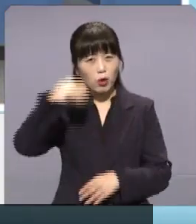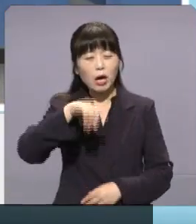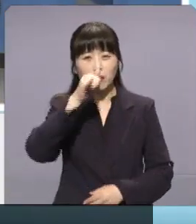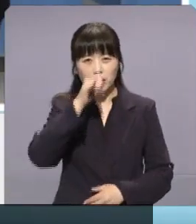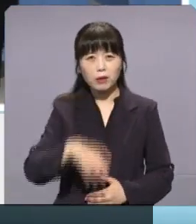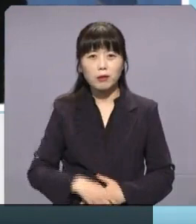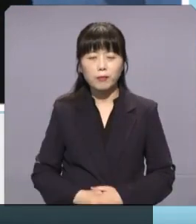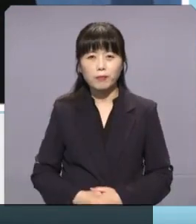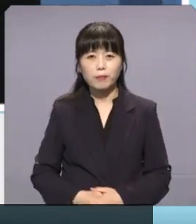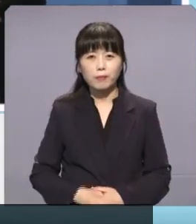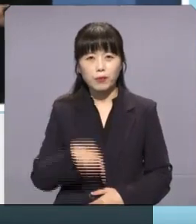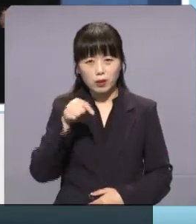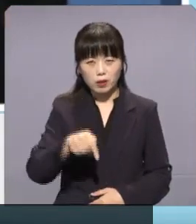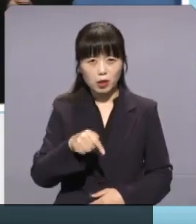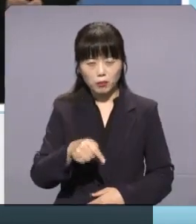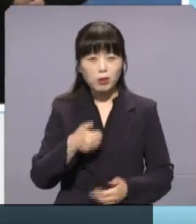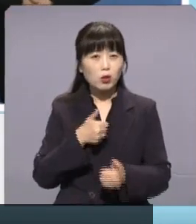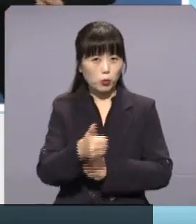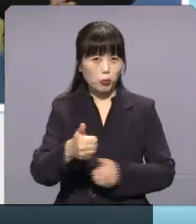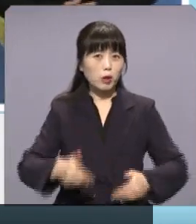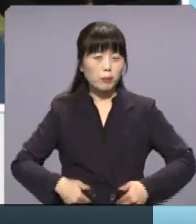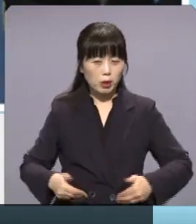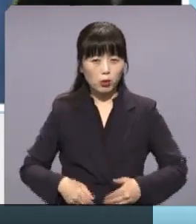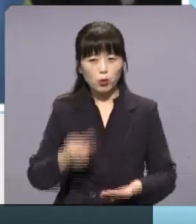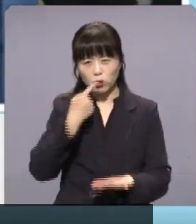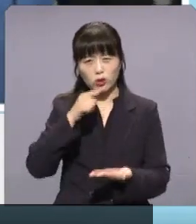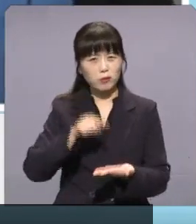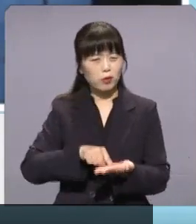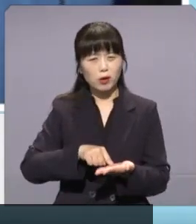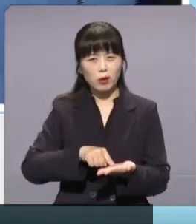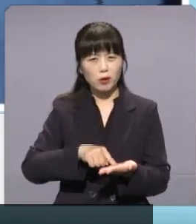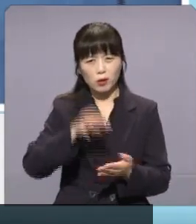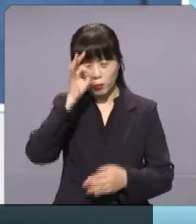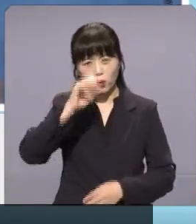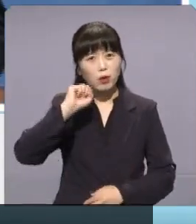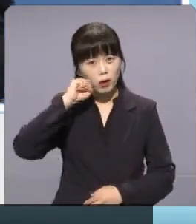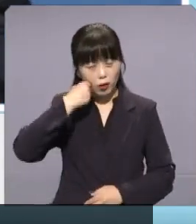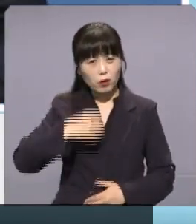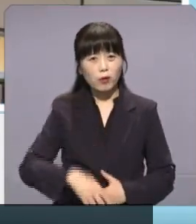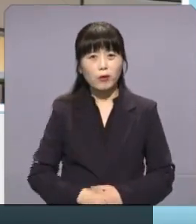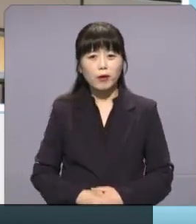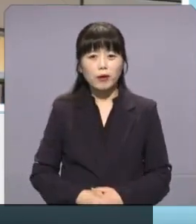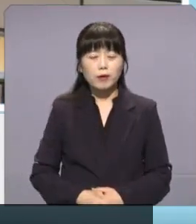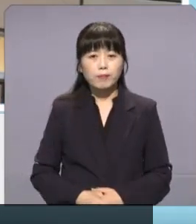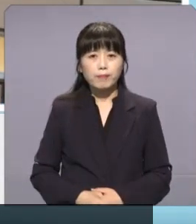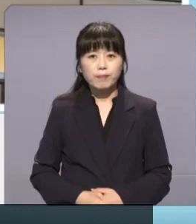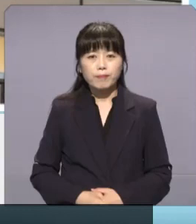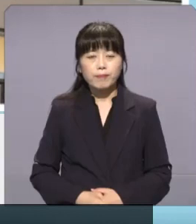거거든요. 그 점을 극복을 해야 될 텐데 쉬워 보이지가 않는다라는 좀 생각이 들고